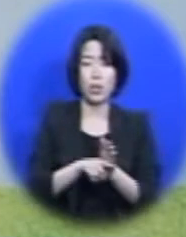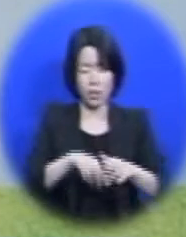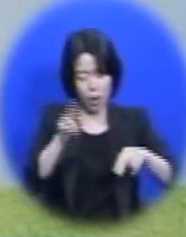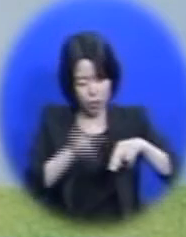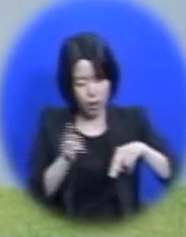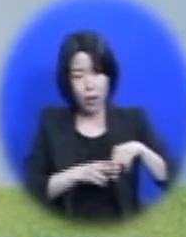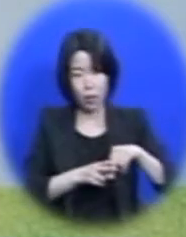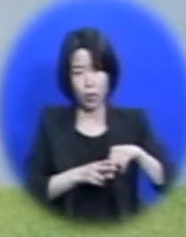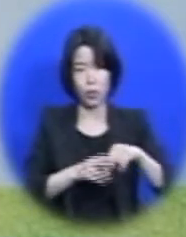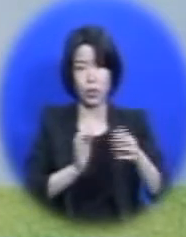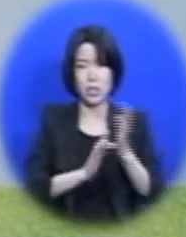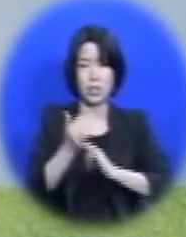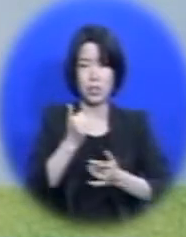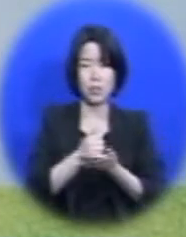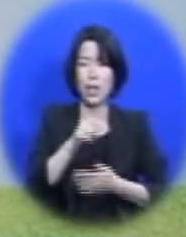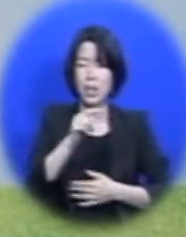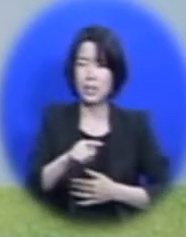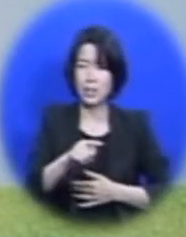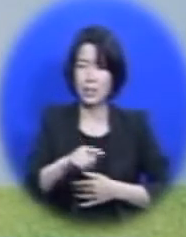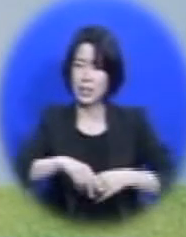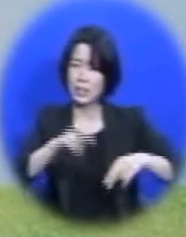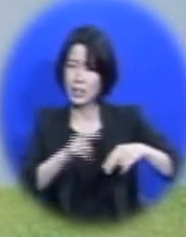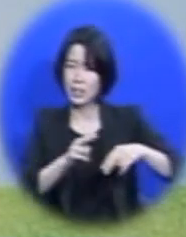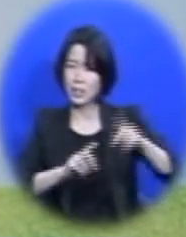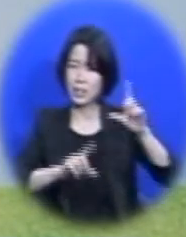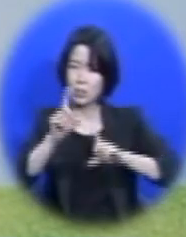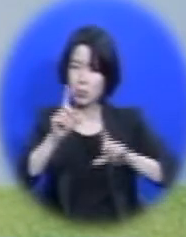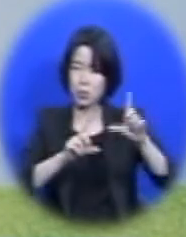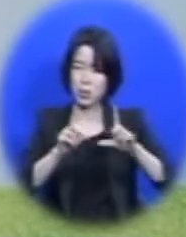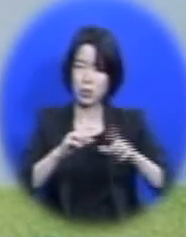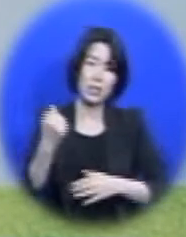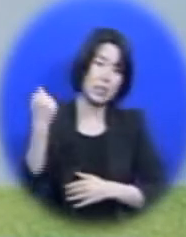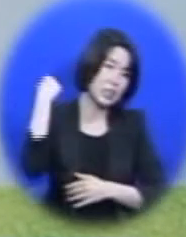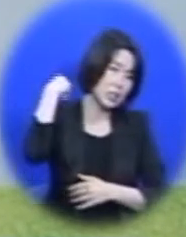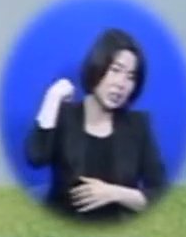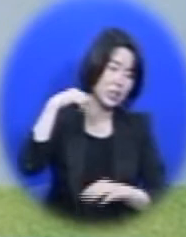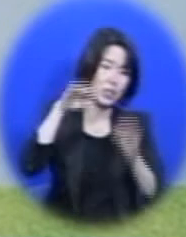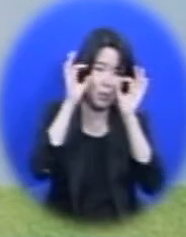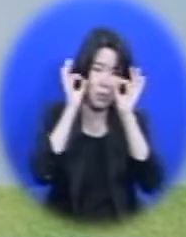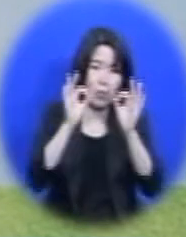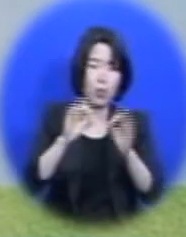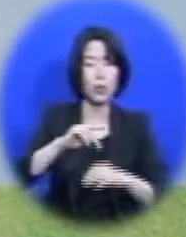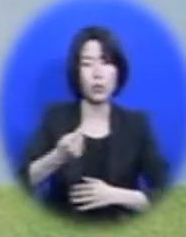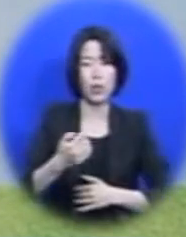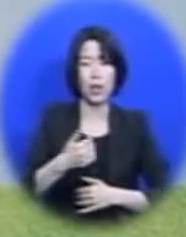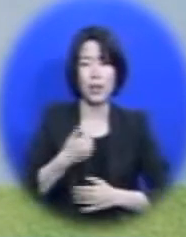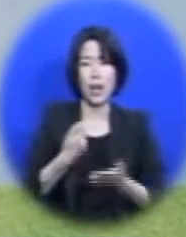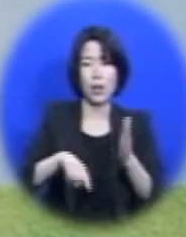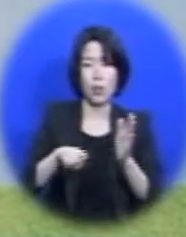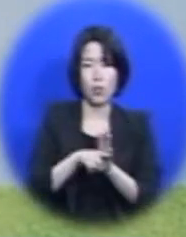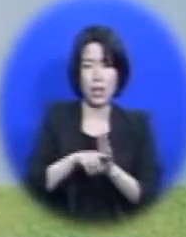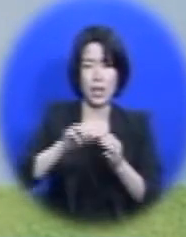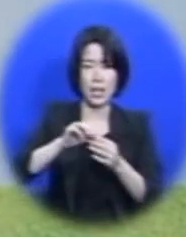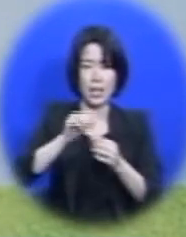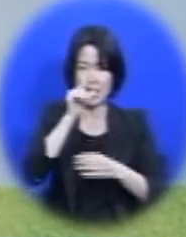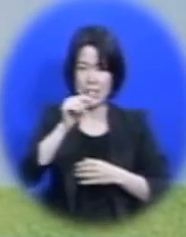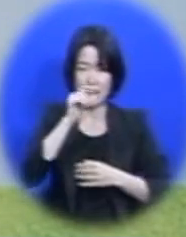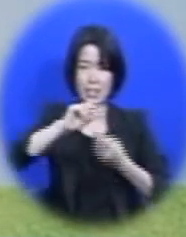맞으신 예수님의 그 채찍 맞으신 그 등을 보고도 나를 위해서 가시 면류관을